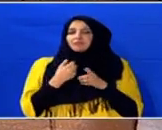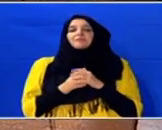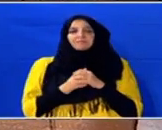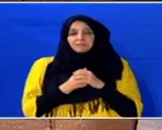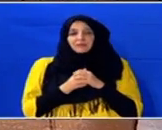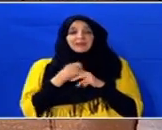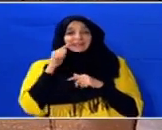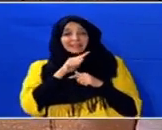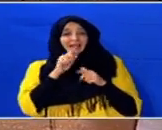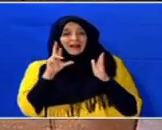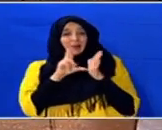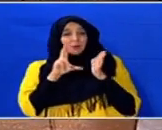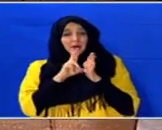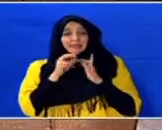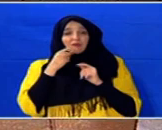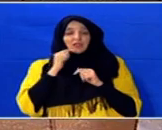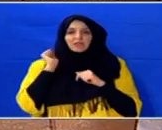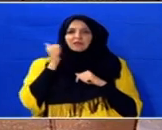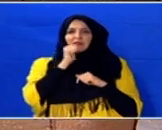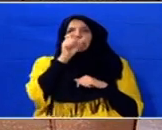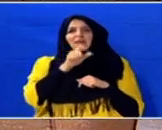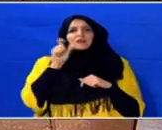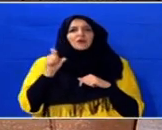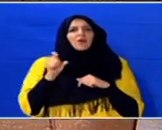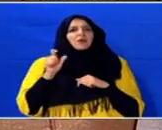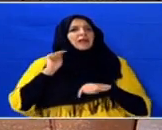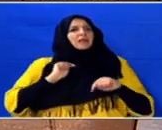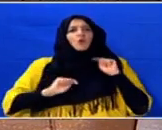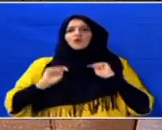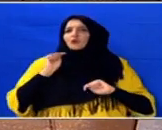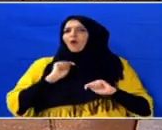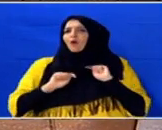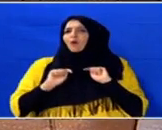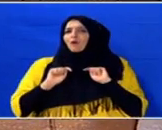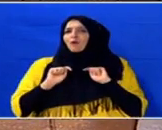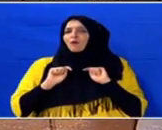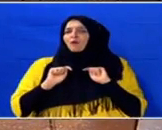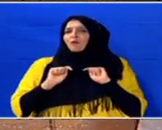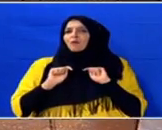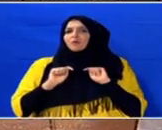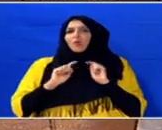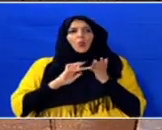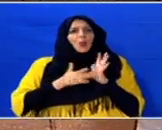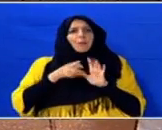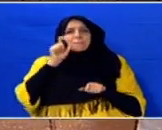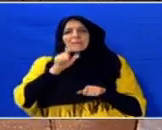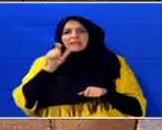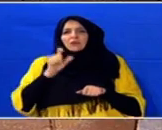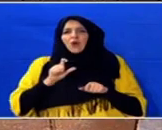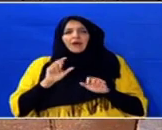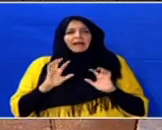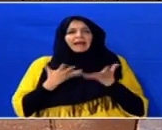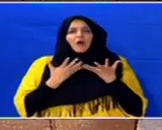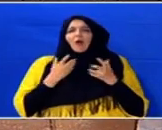أن الذمم خلقت بريئة من كل